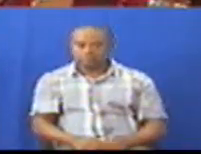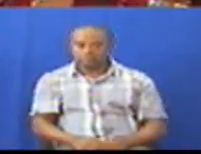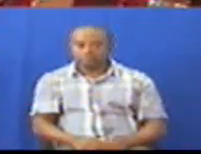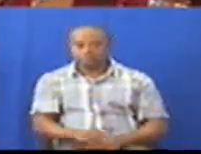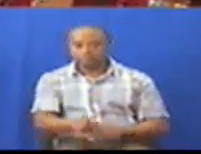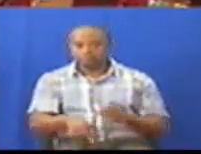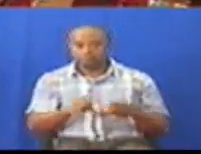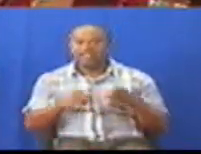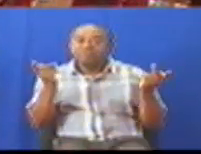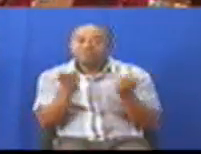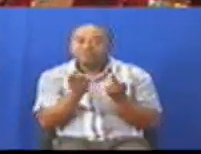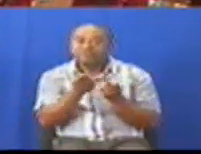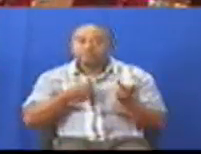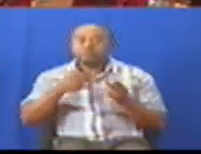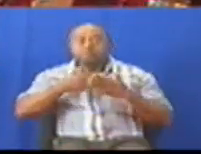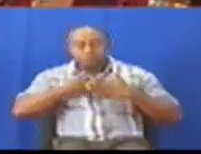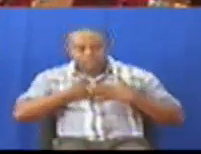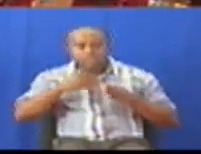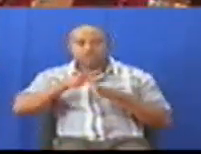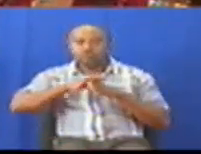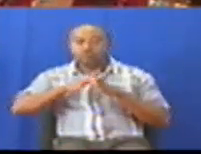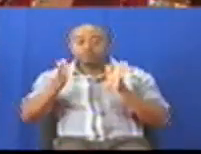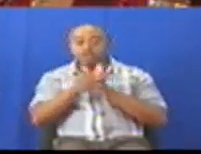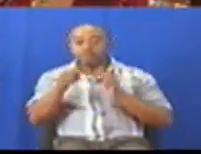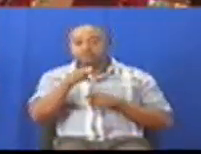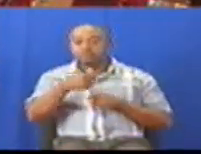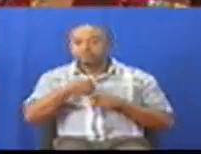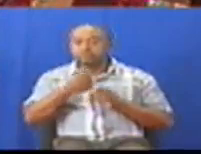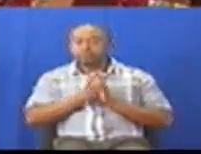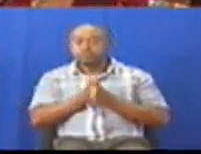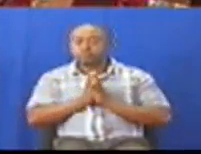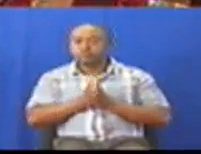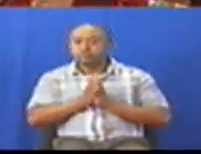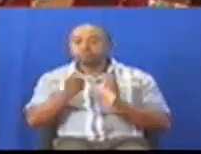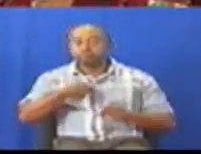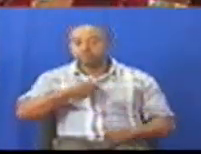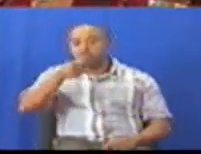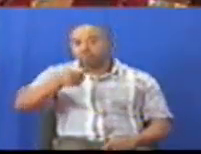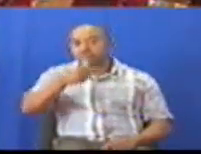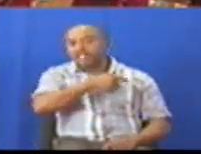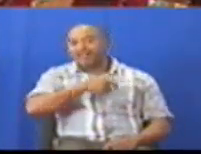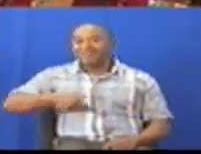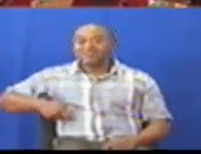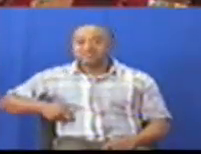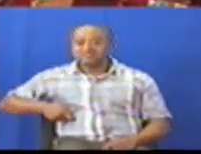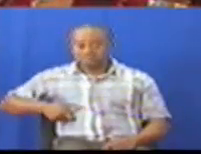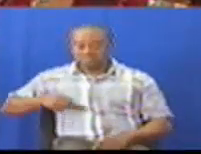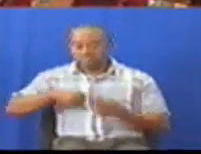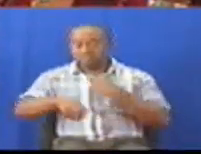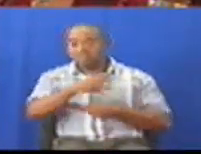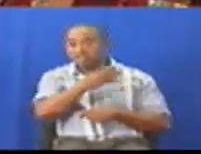Napenda vile vile kuchukua fursa hii kumshukuru na kumpongeza sana rais mwenye wizara